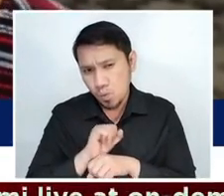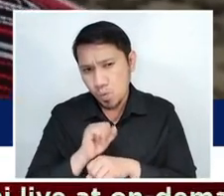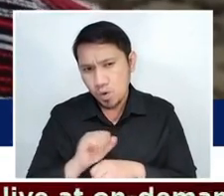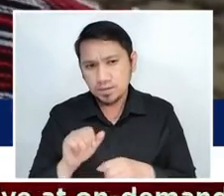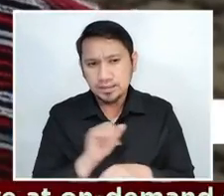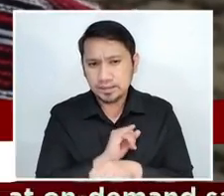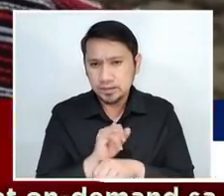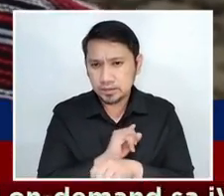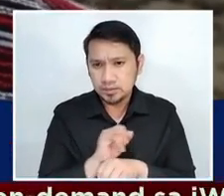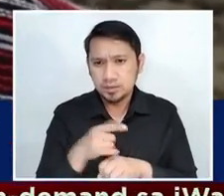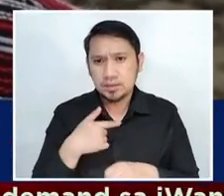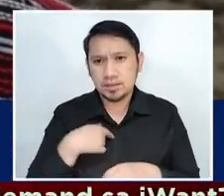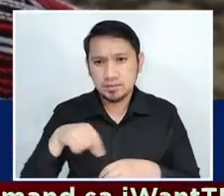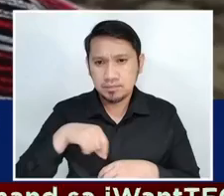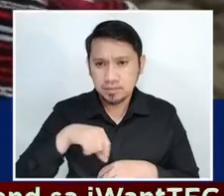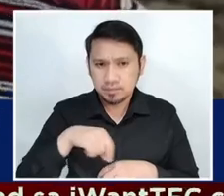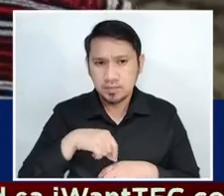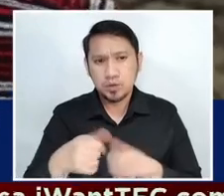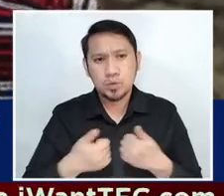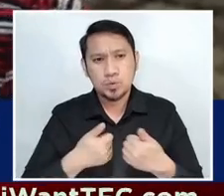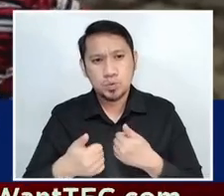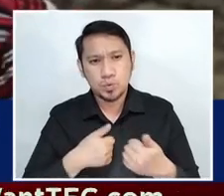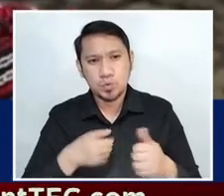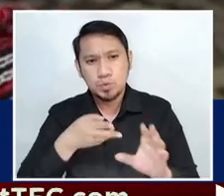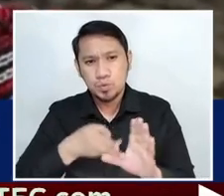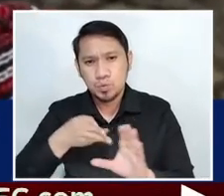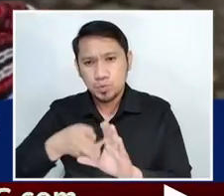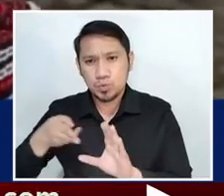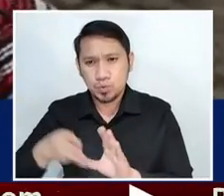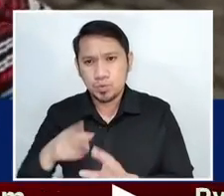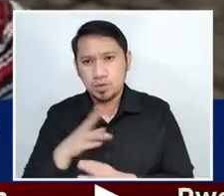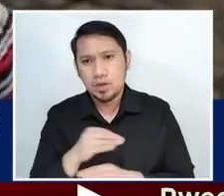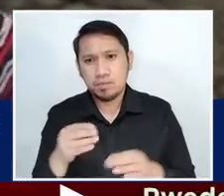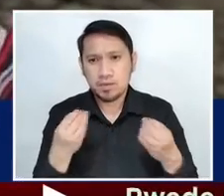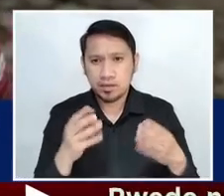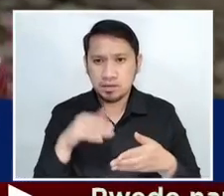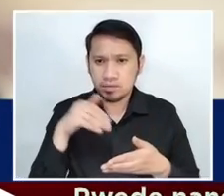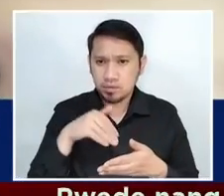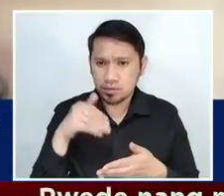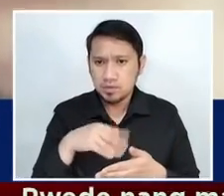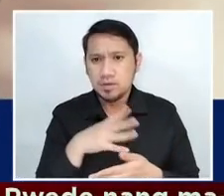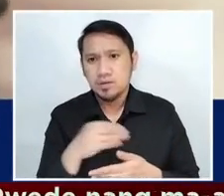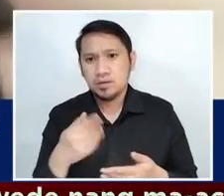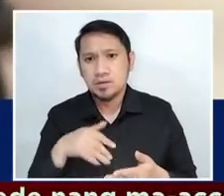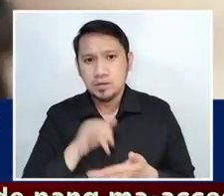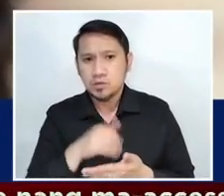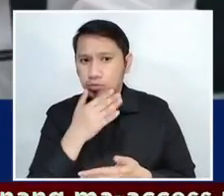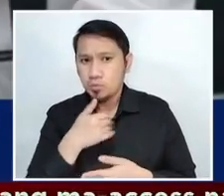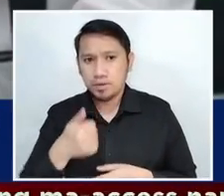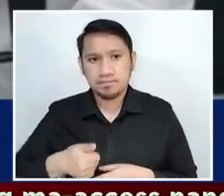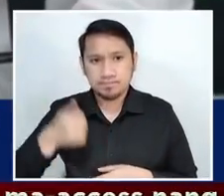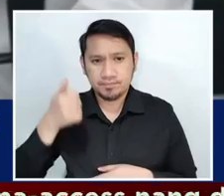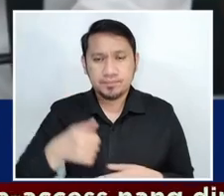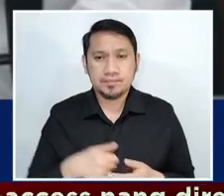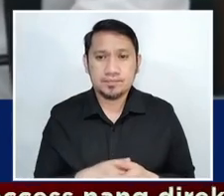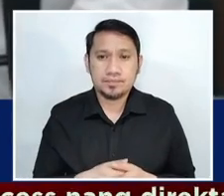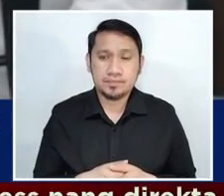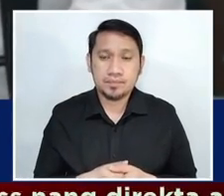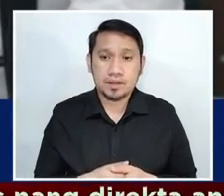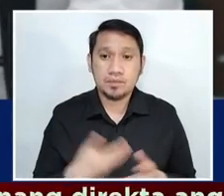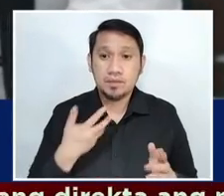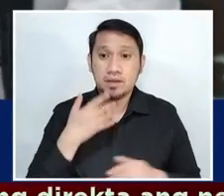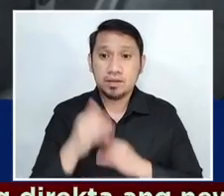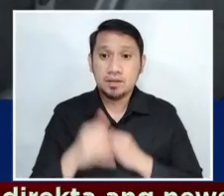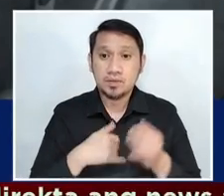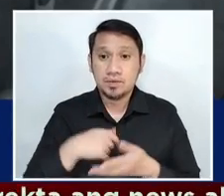I played a lot of tournaments, did a lot of studying, and that's why it brought me here. Sakto namang idineklara ng